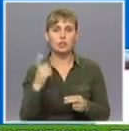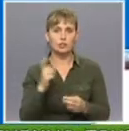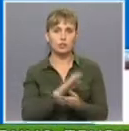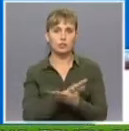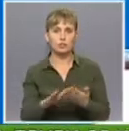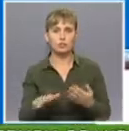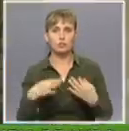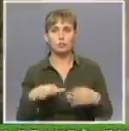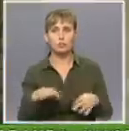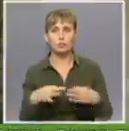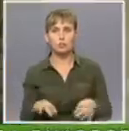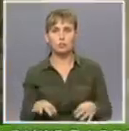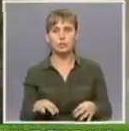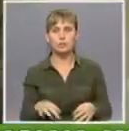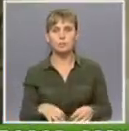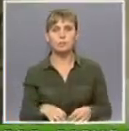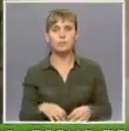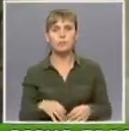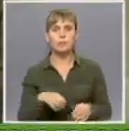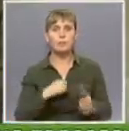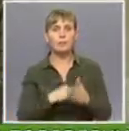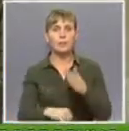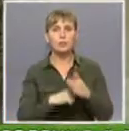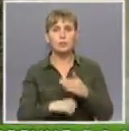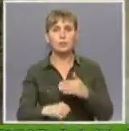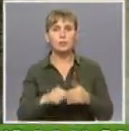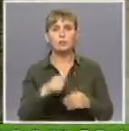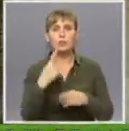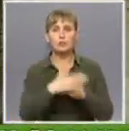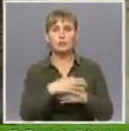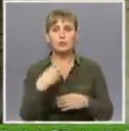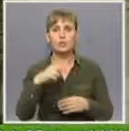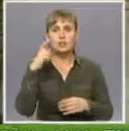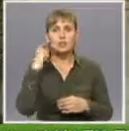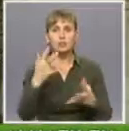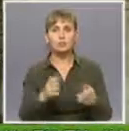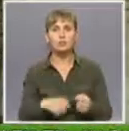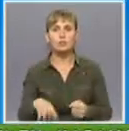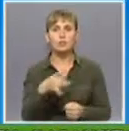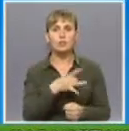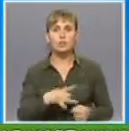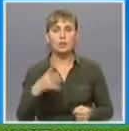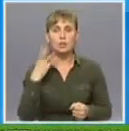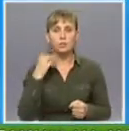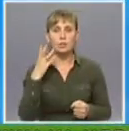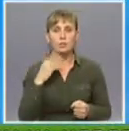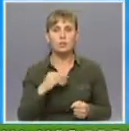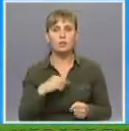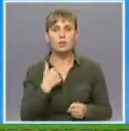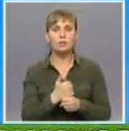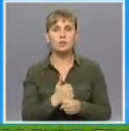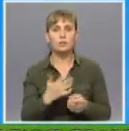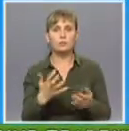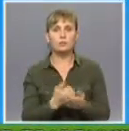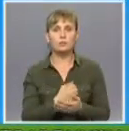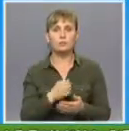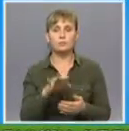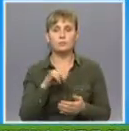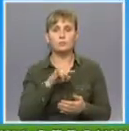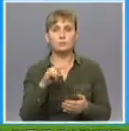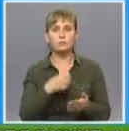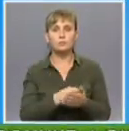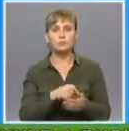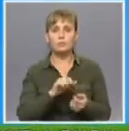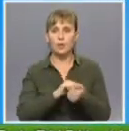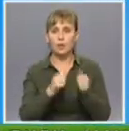чистом транспорте. А метрополитен в ближайшие 20 лет охватит все районы Алматы. Главная линия пройдет от аэропорта до